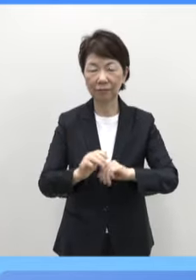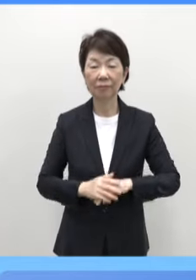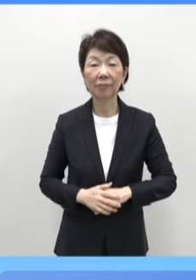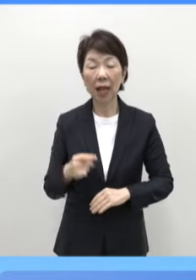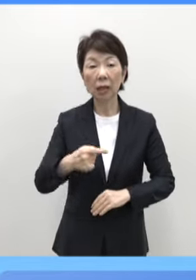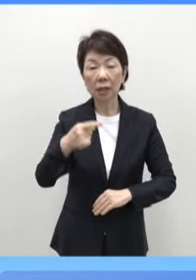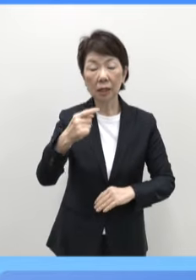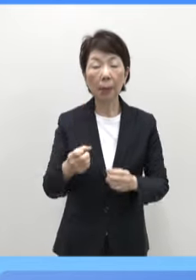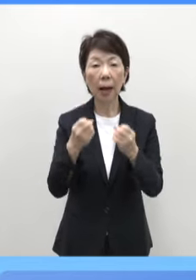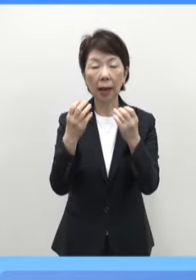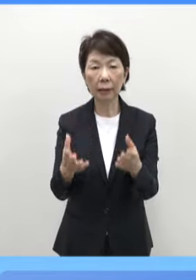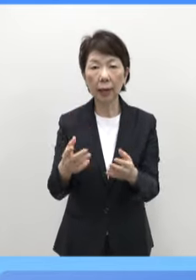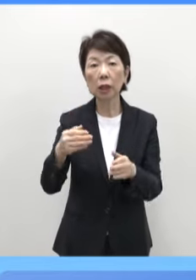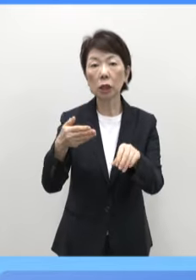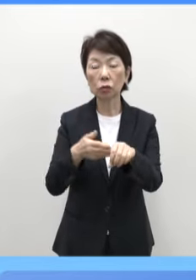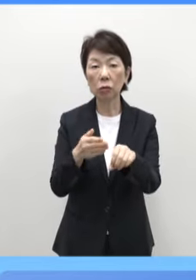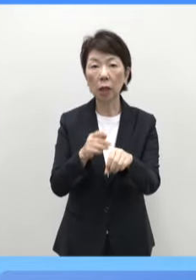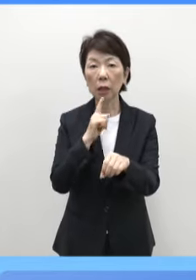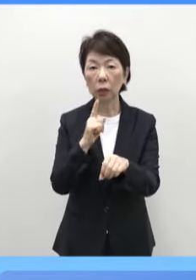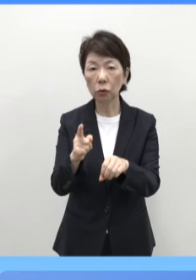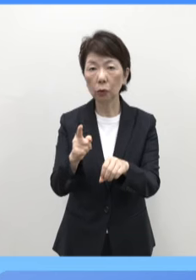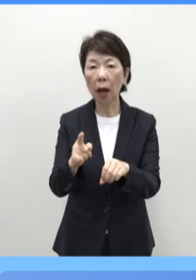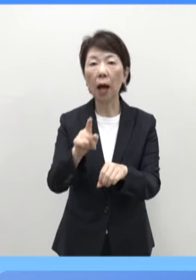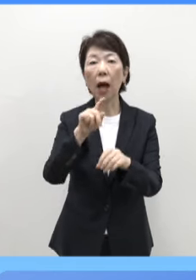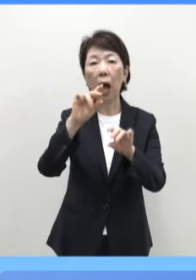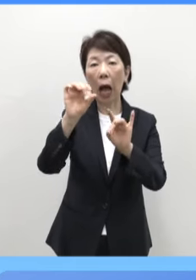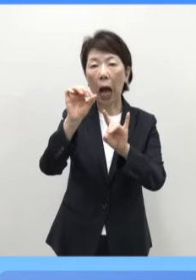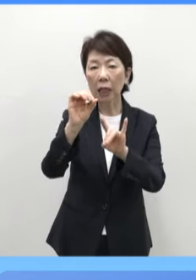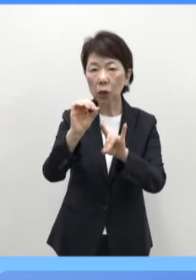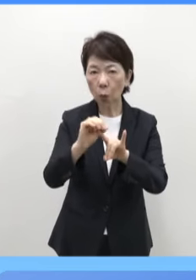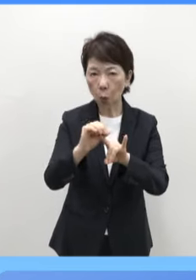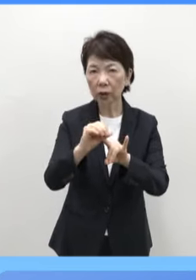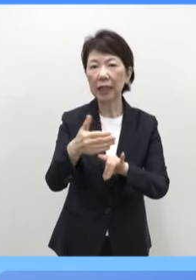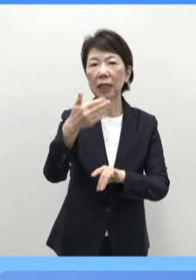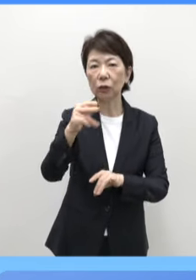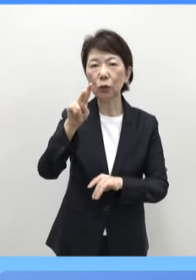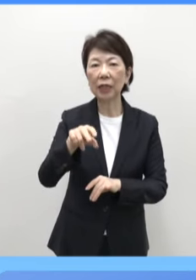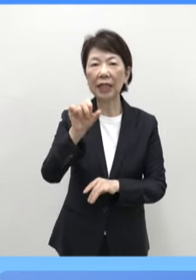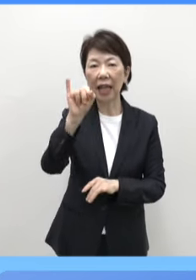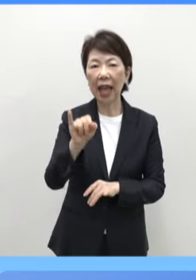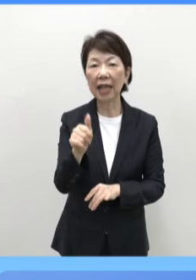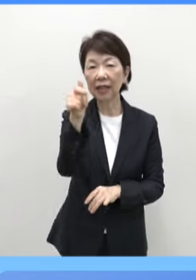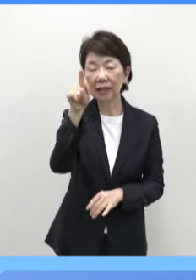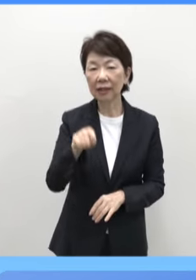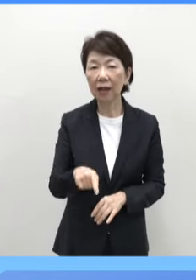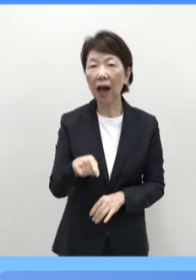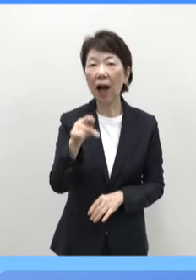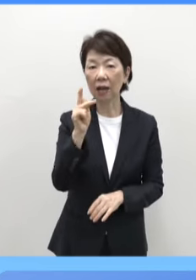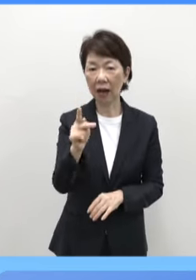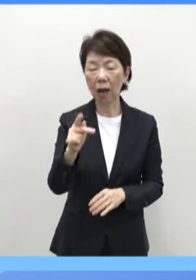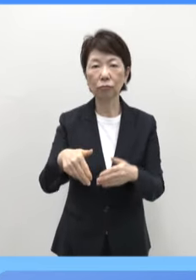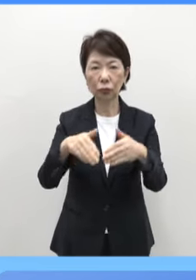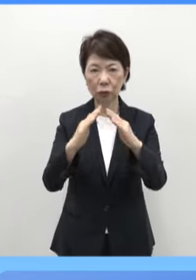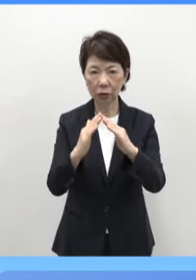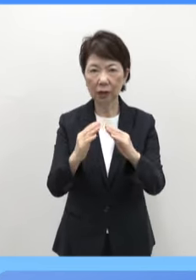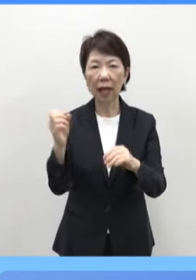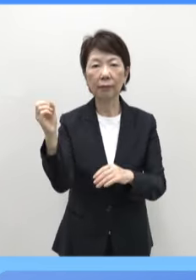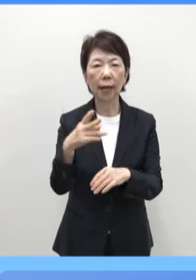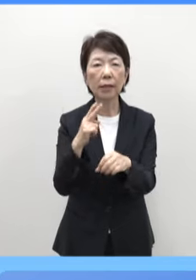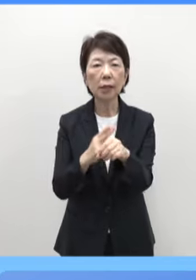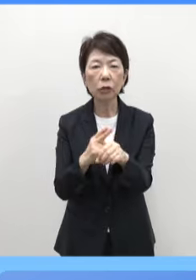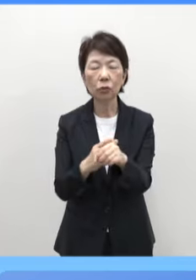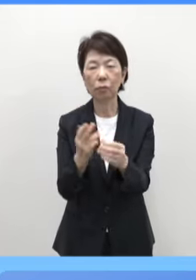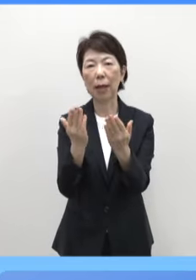一番新しい科目ですと、IoT クリエイター科を作り、電子技術についても学べる環境を作っています